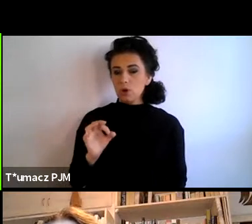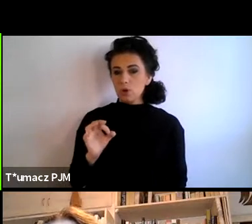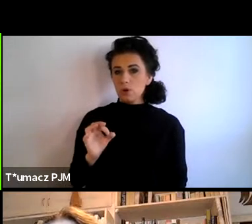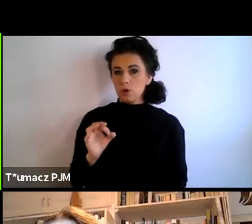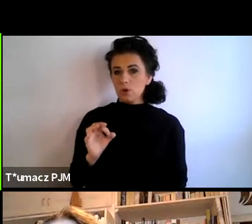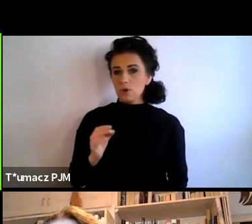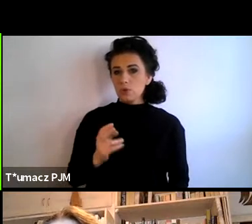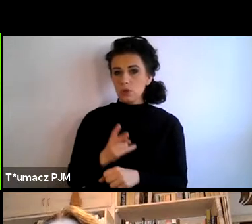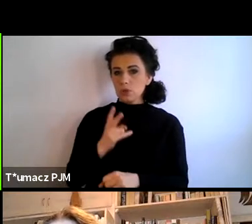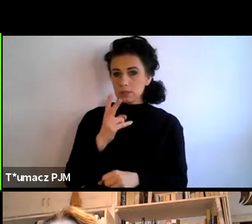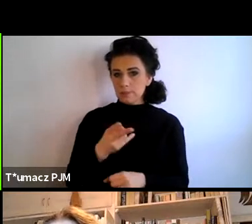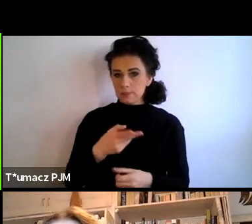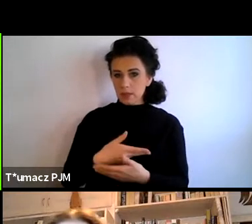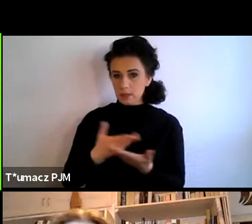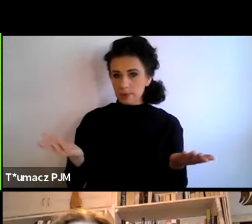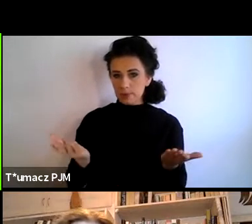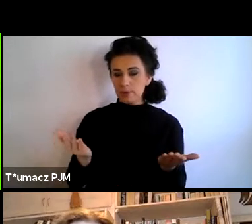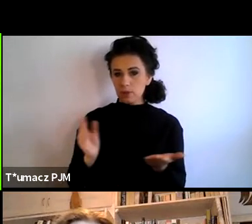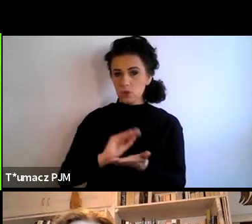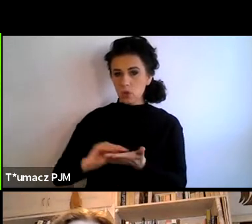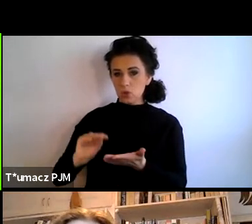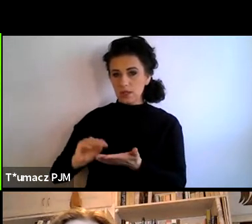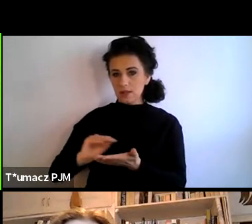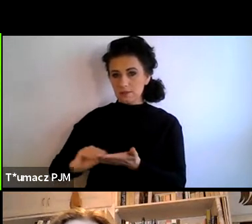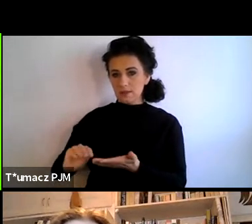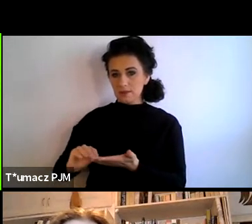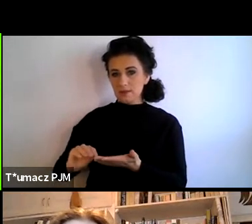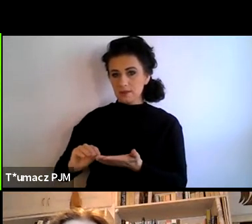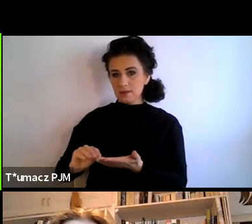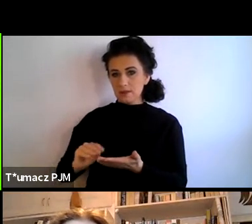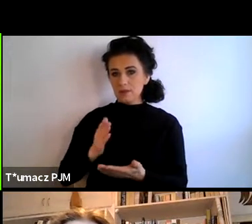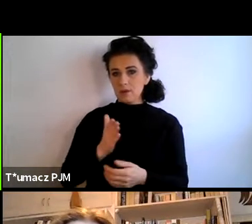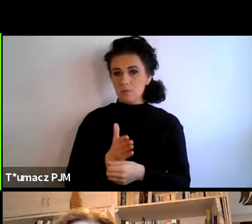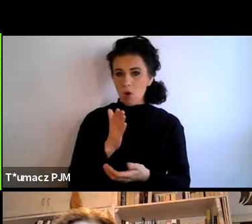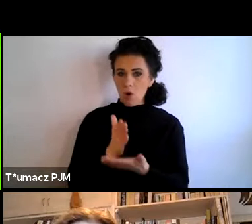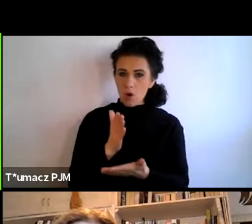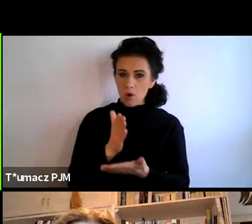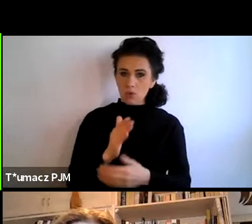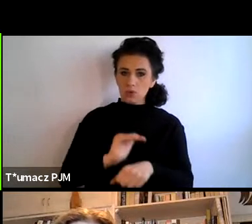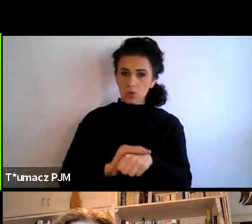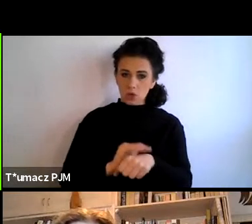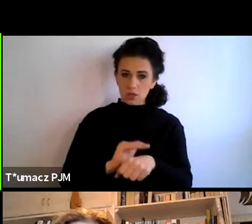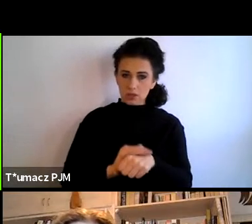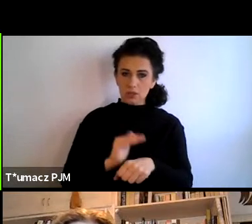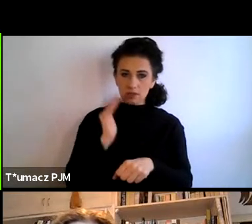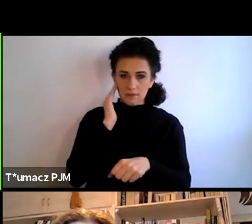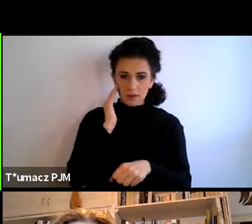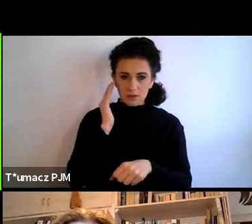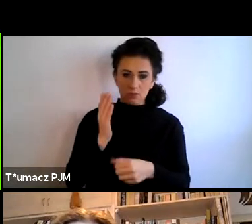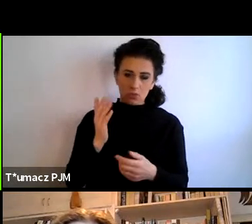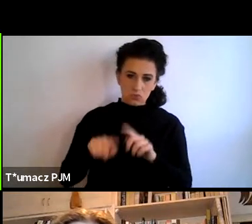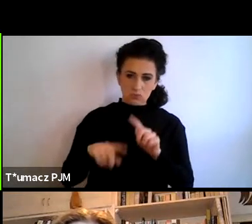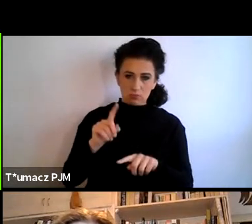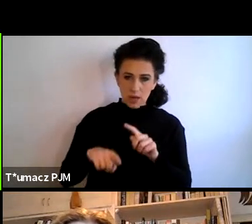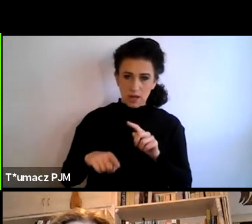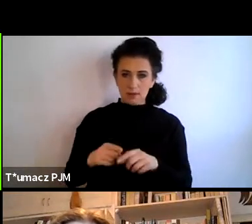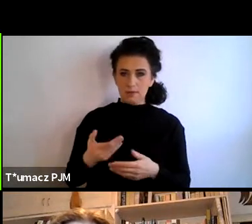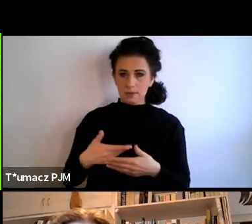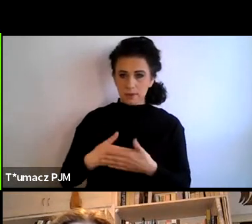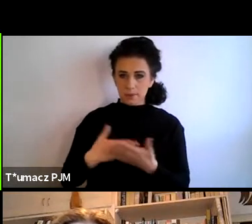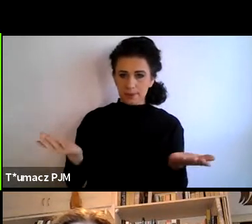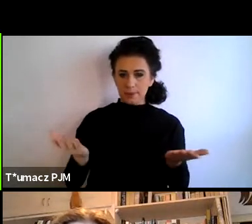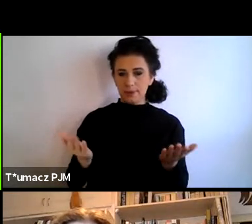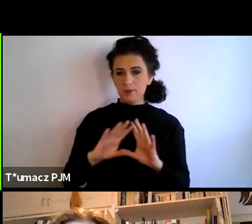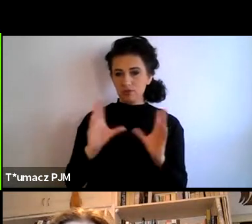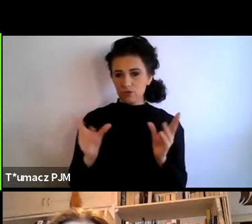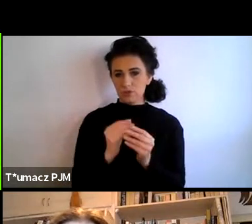o udostępnianie notatek. No to chyba jest jednak pomoc koleżeńska, którą stosuje się zasadniczo na, zresztą chyba